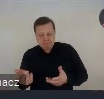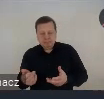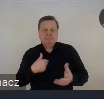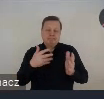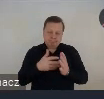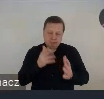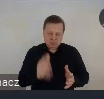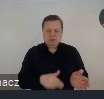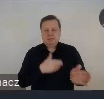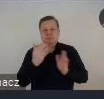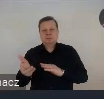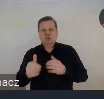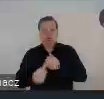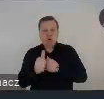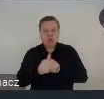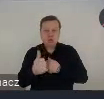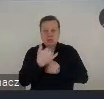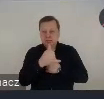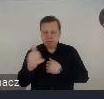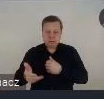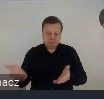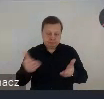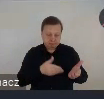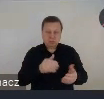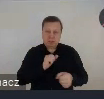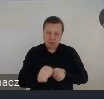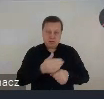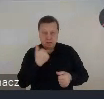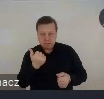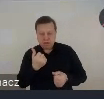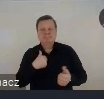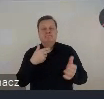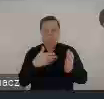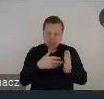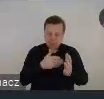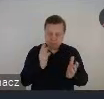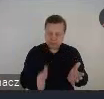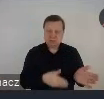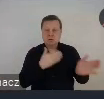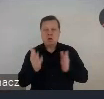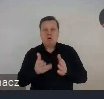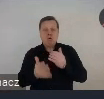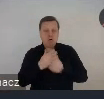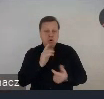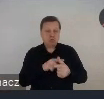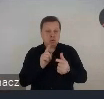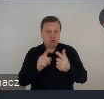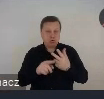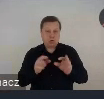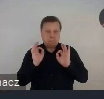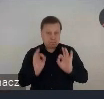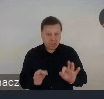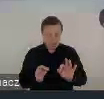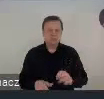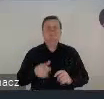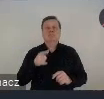potrzebne, niezbędne dokumenty, a potem jeśli okaże się, że tak, no to